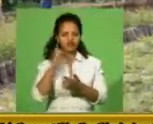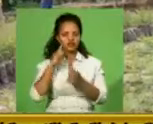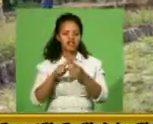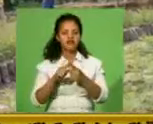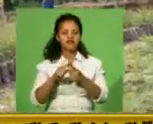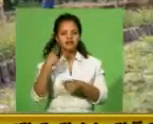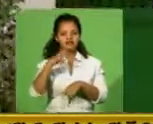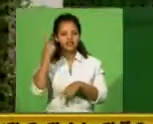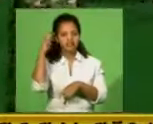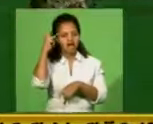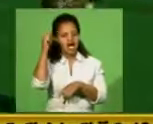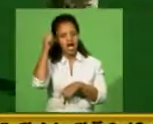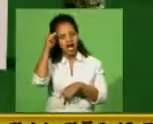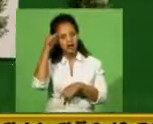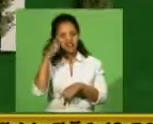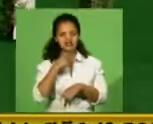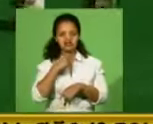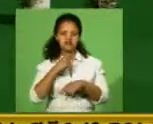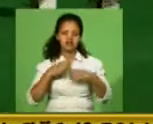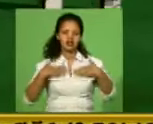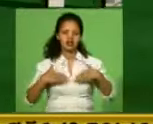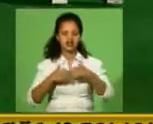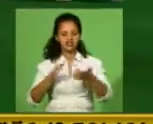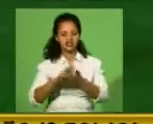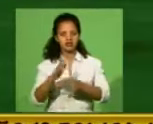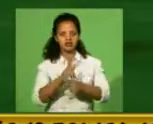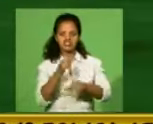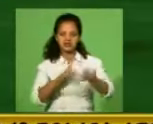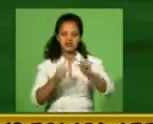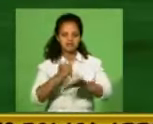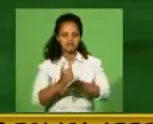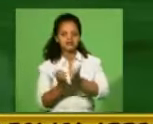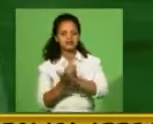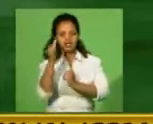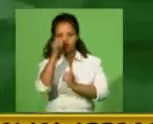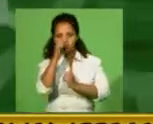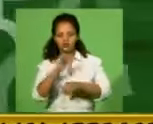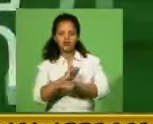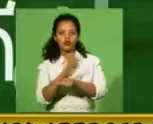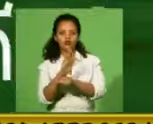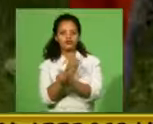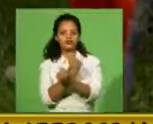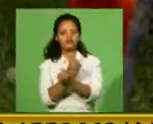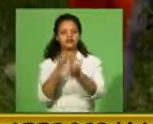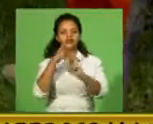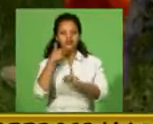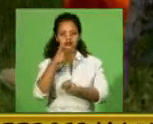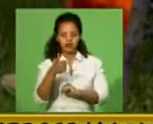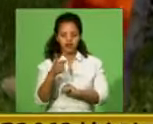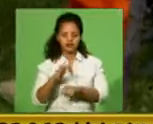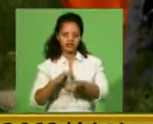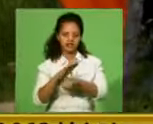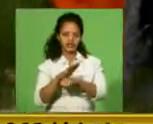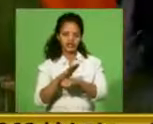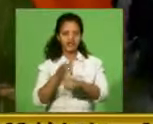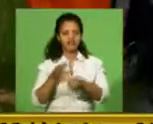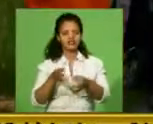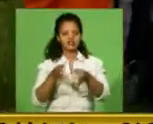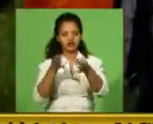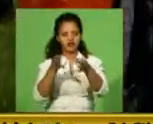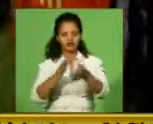ሚኒስትር አብይ በአካል ተራርቀን ንጽህና ጠብቀን እርስ በርስ ተደራርተን ኢትዮጵያን ከኮሮና እንታደግ በማለትም መልእክታቸውን